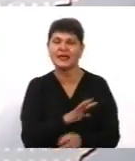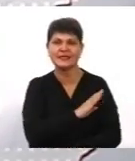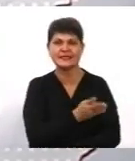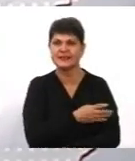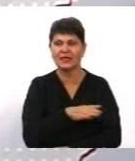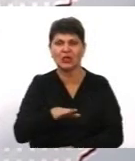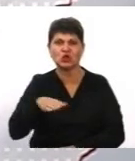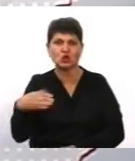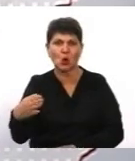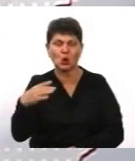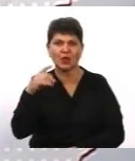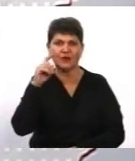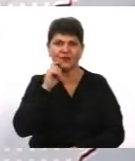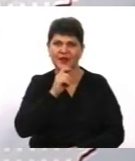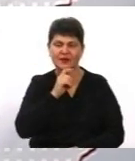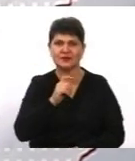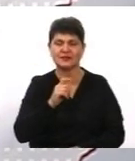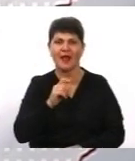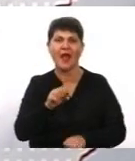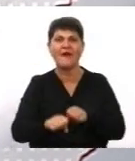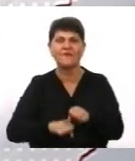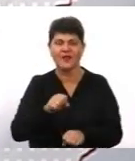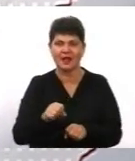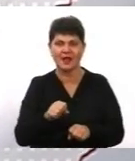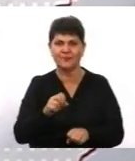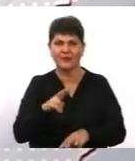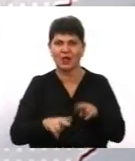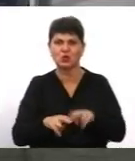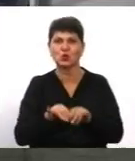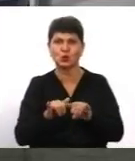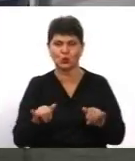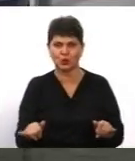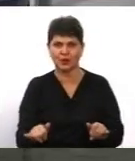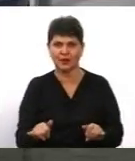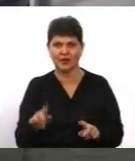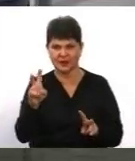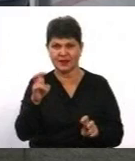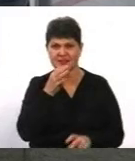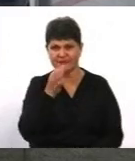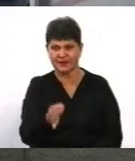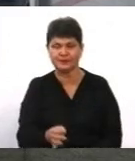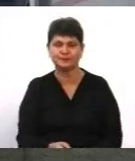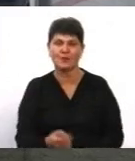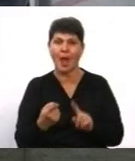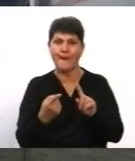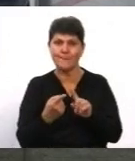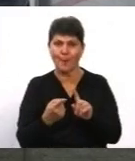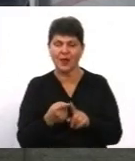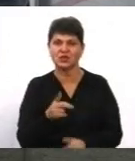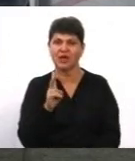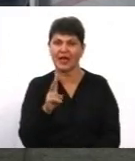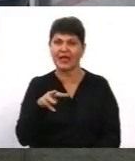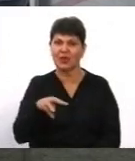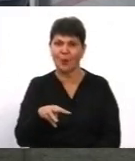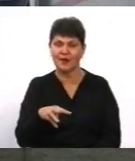от стосовно велоінфраструктури? От назвіть. Ну, по-перше, той самий кілометраж. В першу чергу